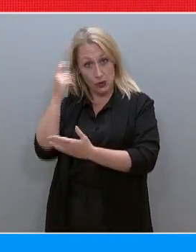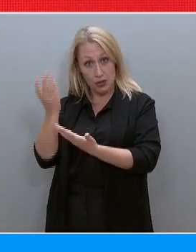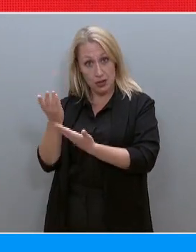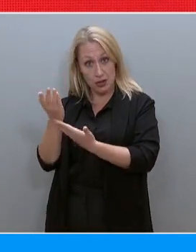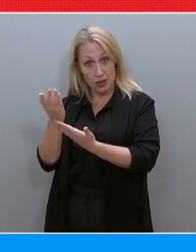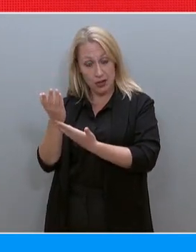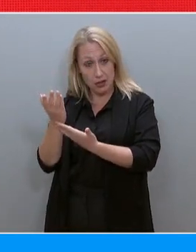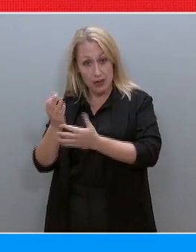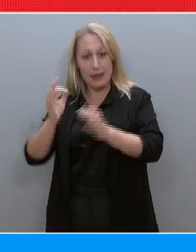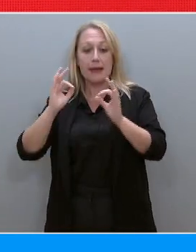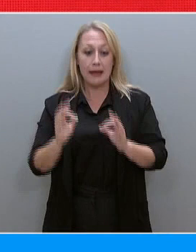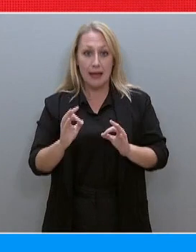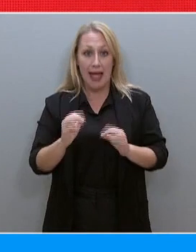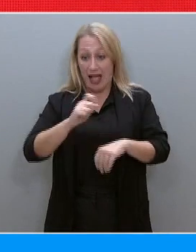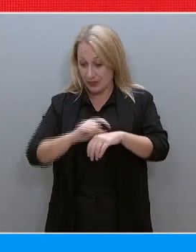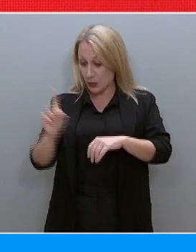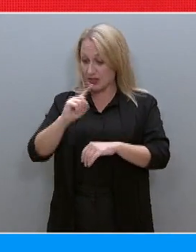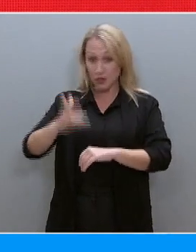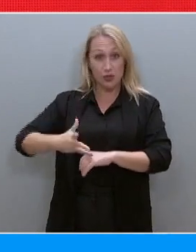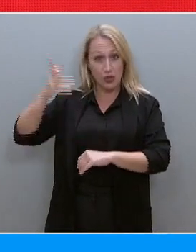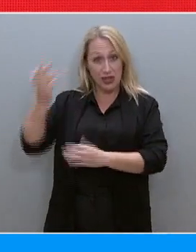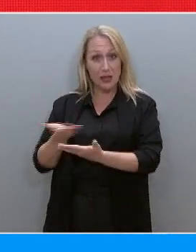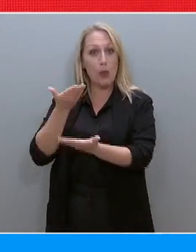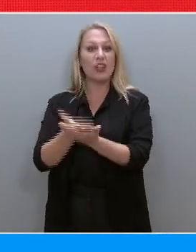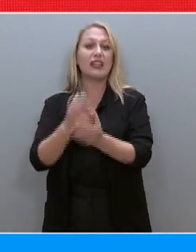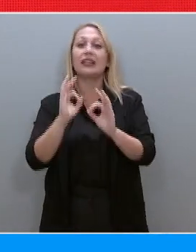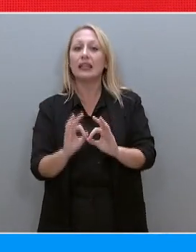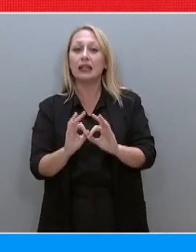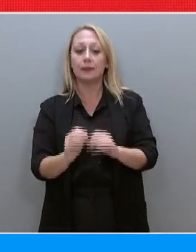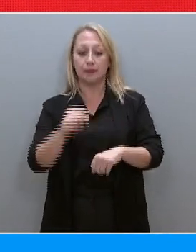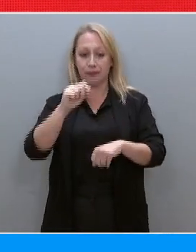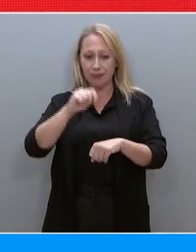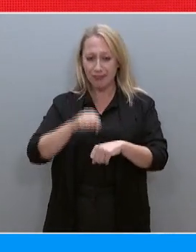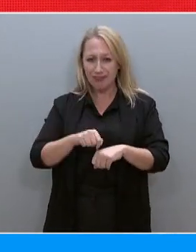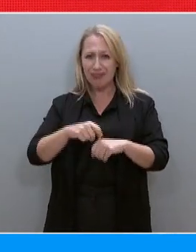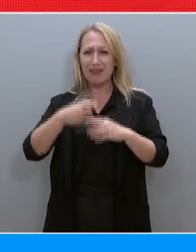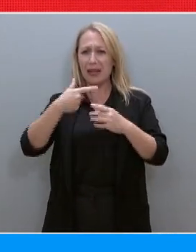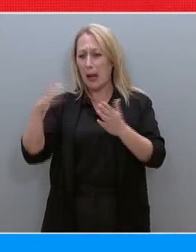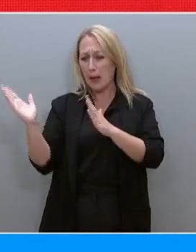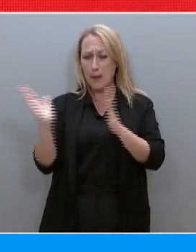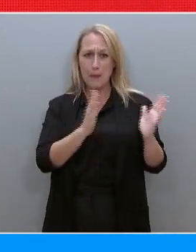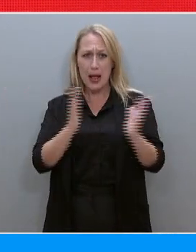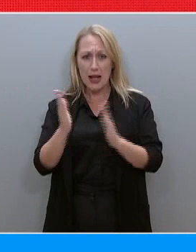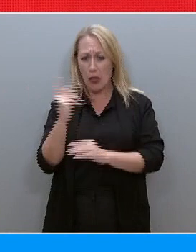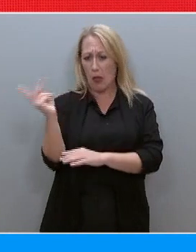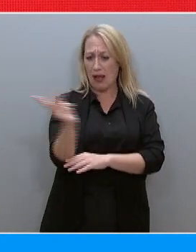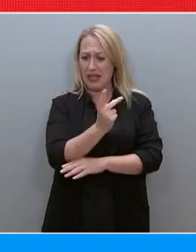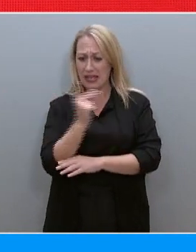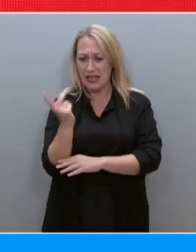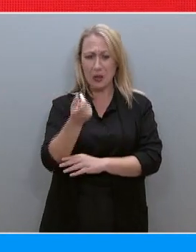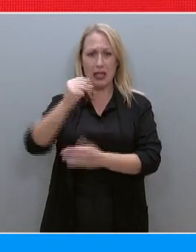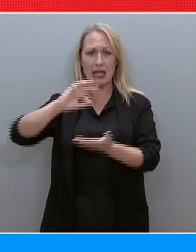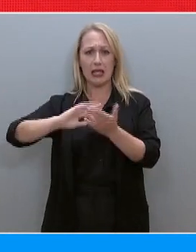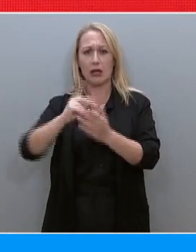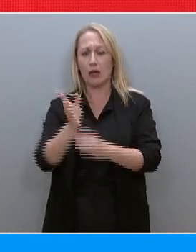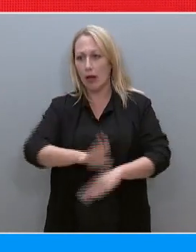Ουσιαστικά δηλαδή αυτό το οποίο μας προτείνει είναι σε μια οικονομία και σε μια κοινωνία που έχει μπουκώσει, ας το πούμε